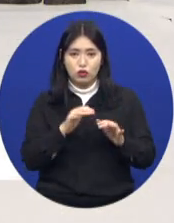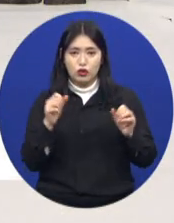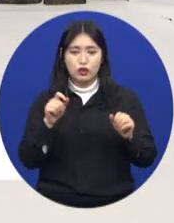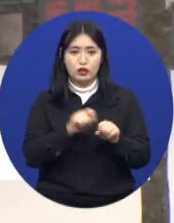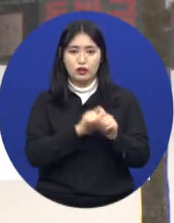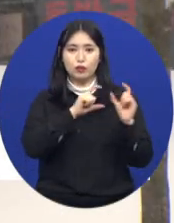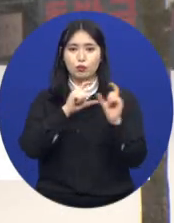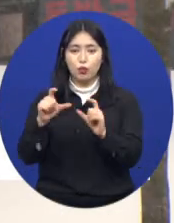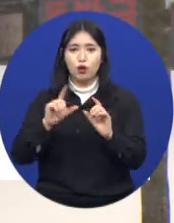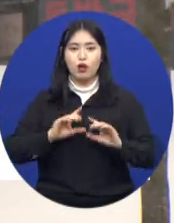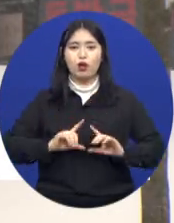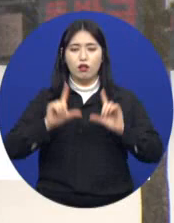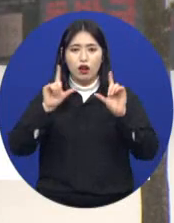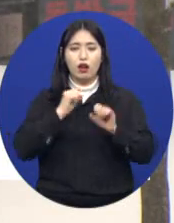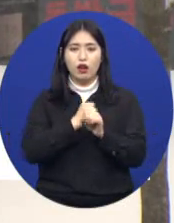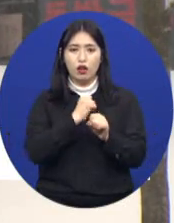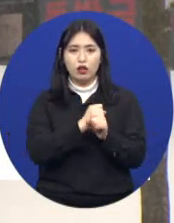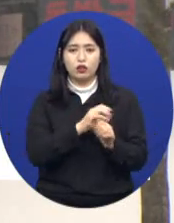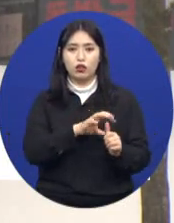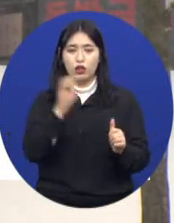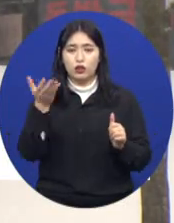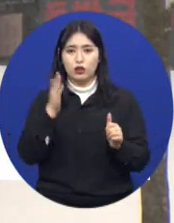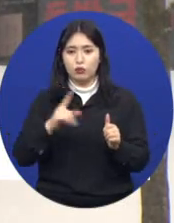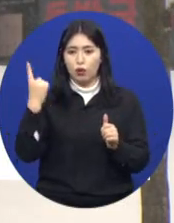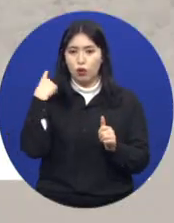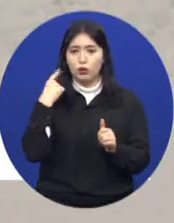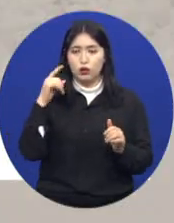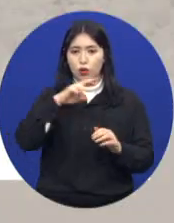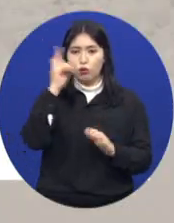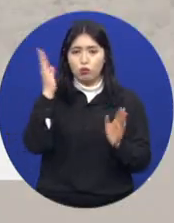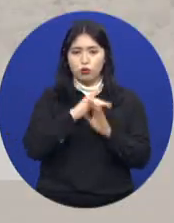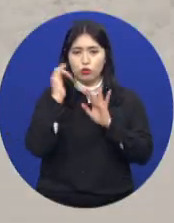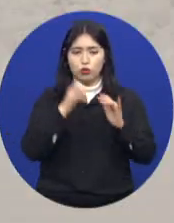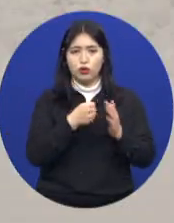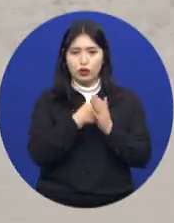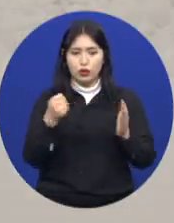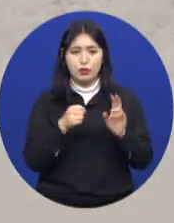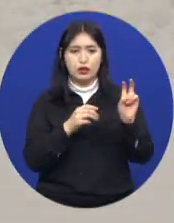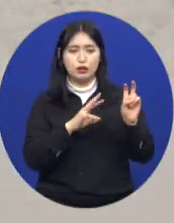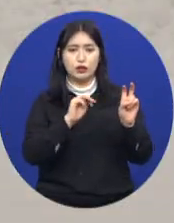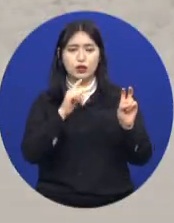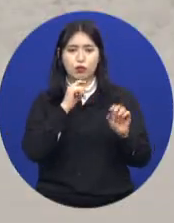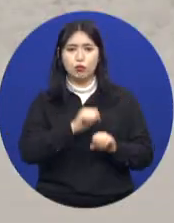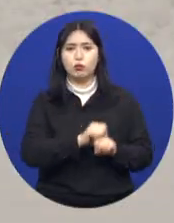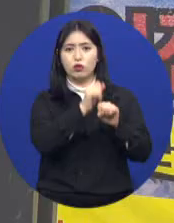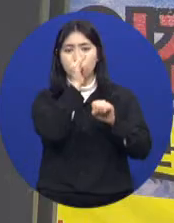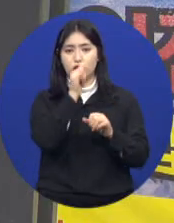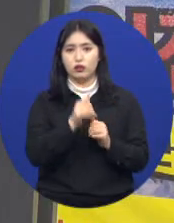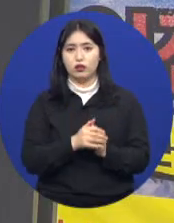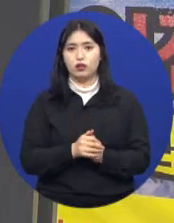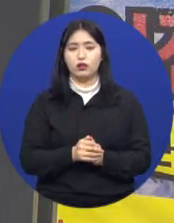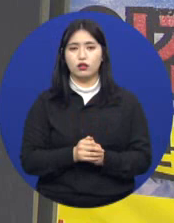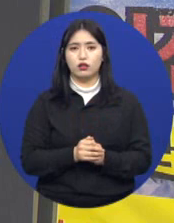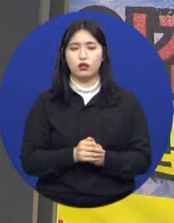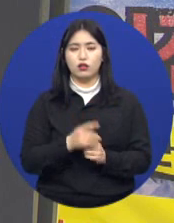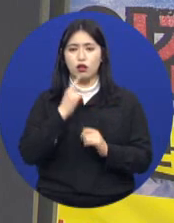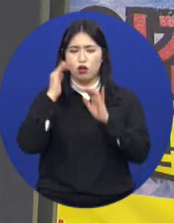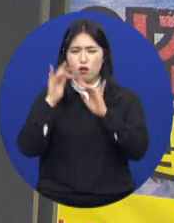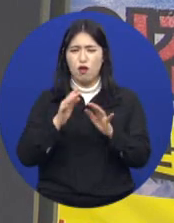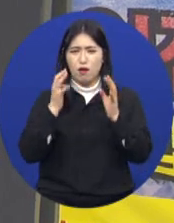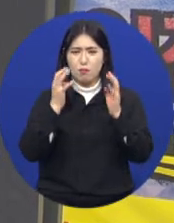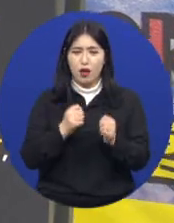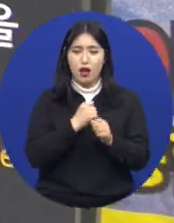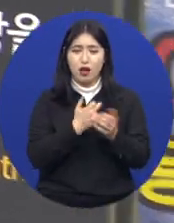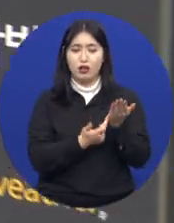해제 됐지만 어제 오후부터 내린 눈으로 어리목 에 최고 20cm 의 적설량을 기록했습니다 많은 눈이 내린